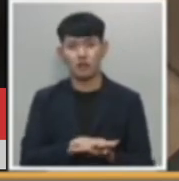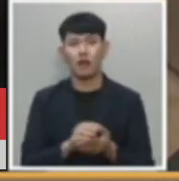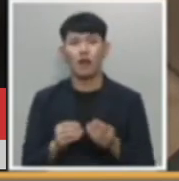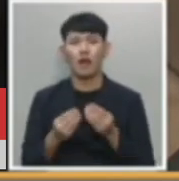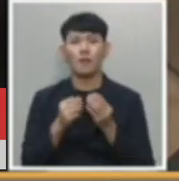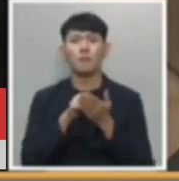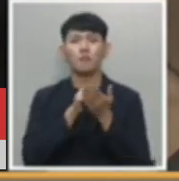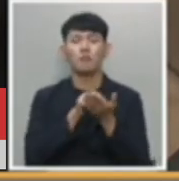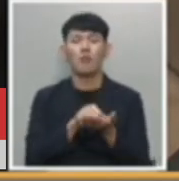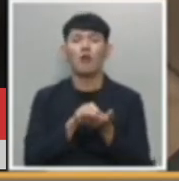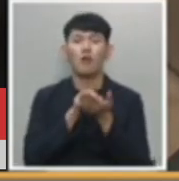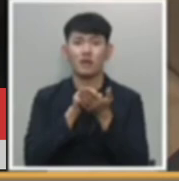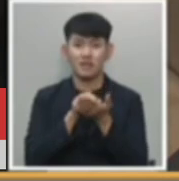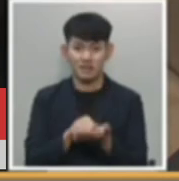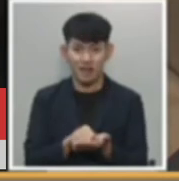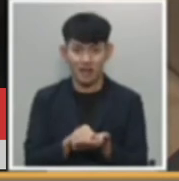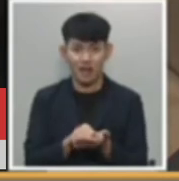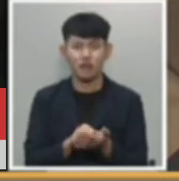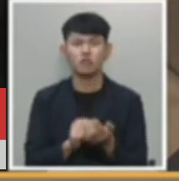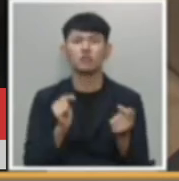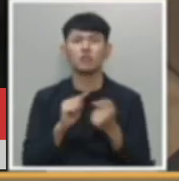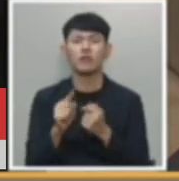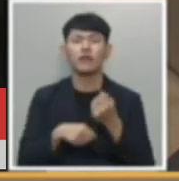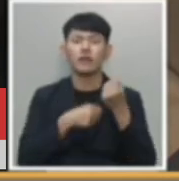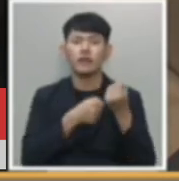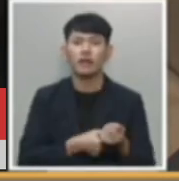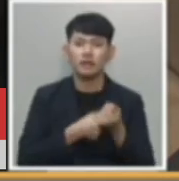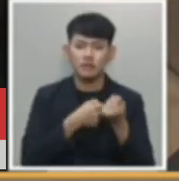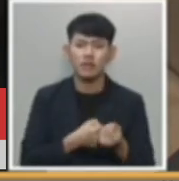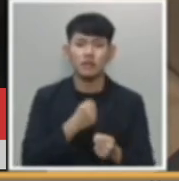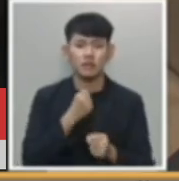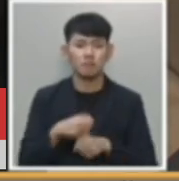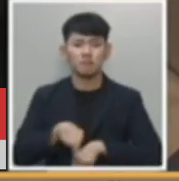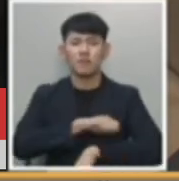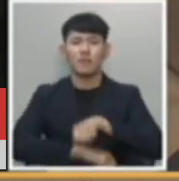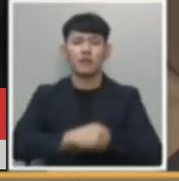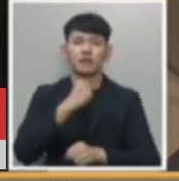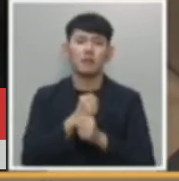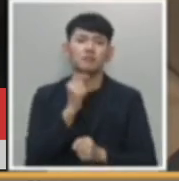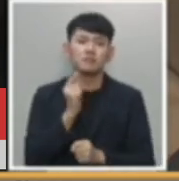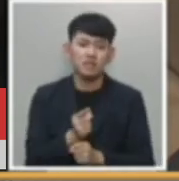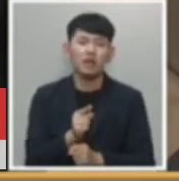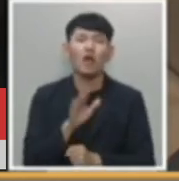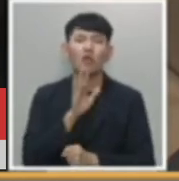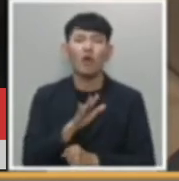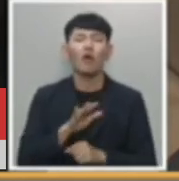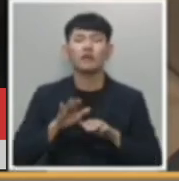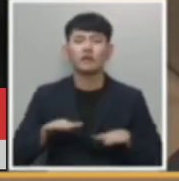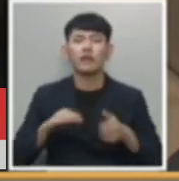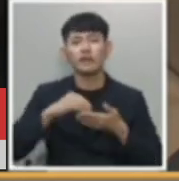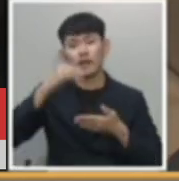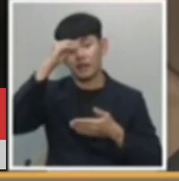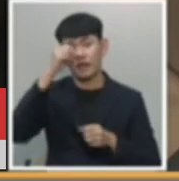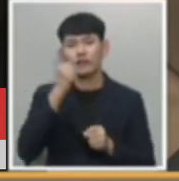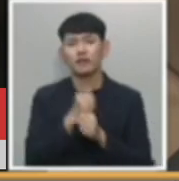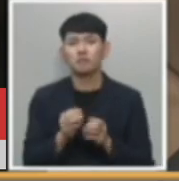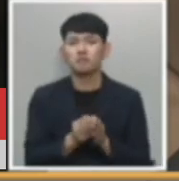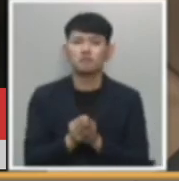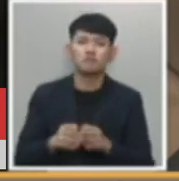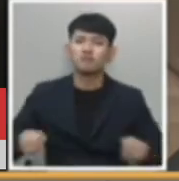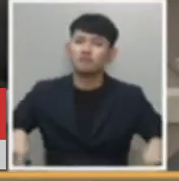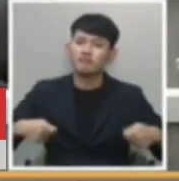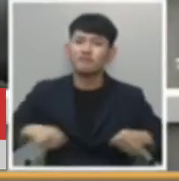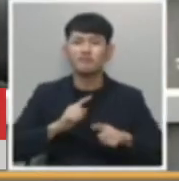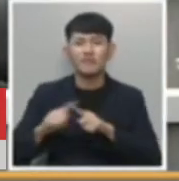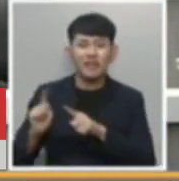การกับการเกษตรและก็การปฏิบัติจริงของนักเรียนการทำงานของนักเรียนในการทำอาหารที่บอกว่า